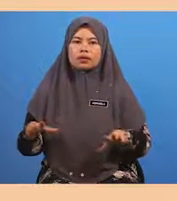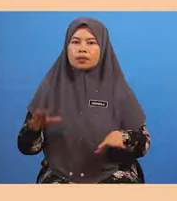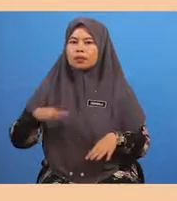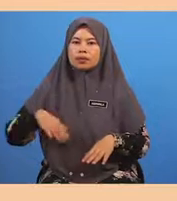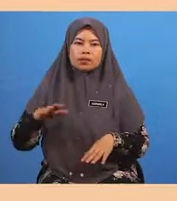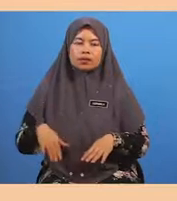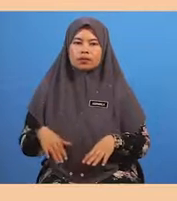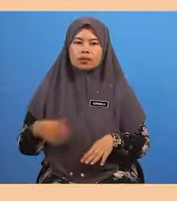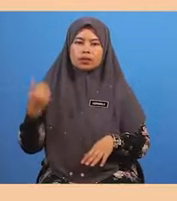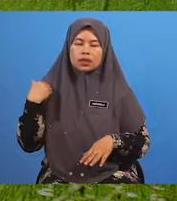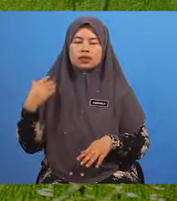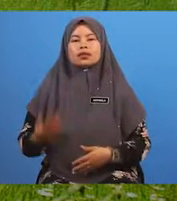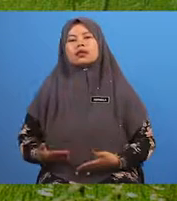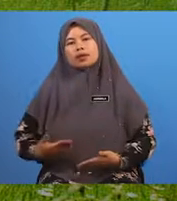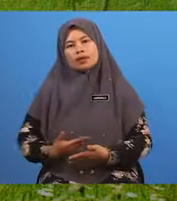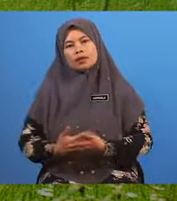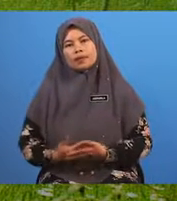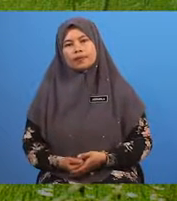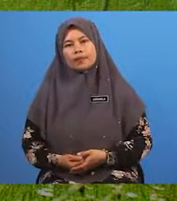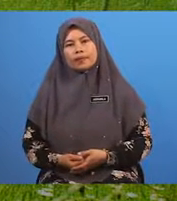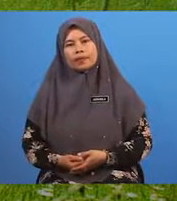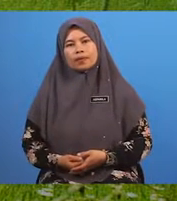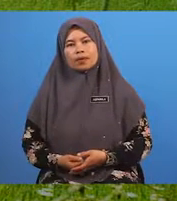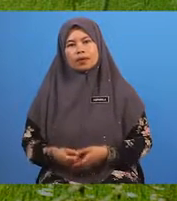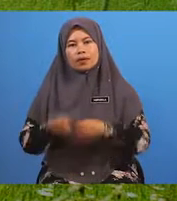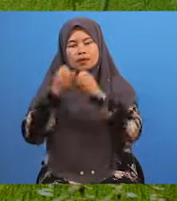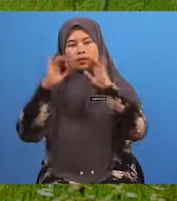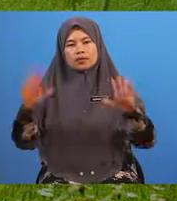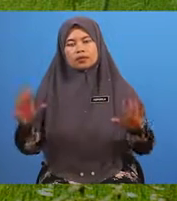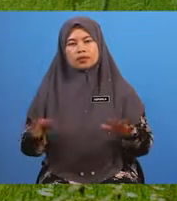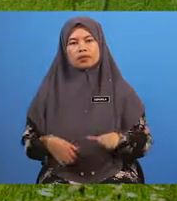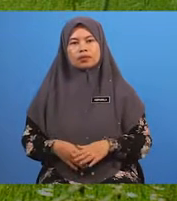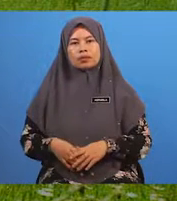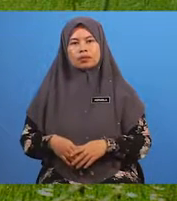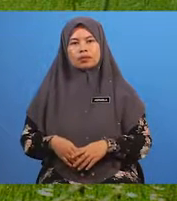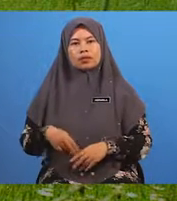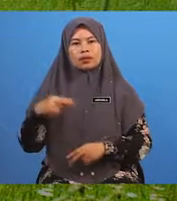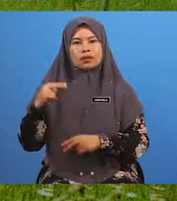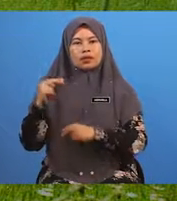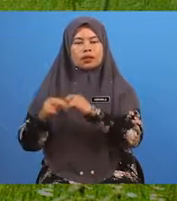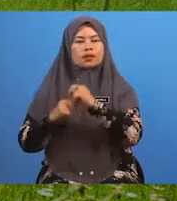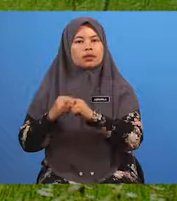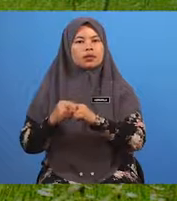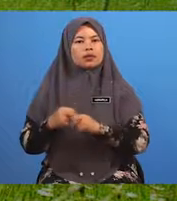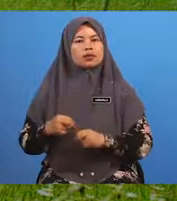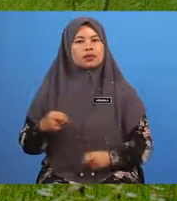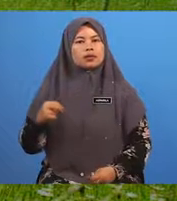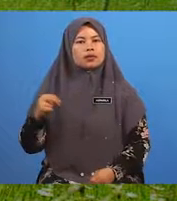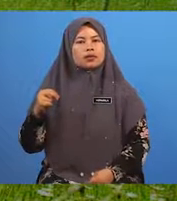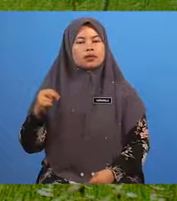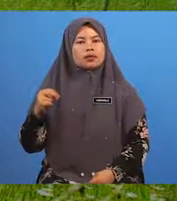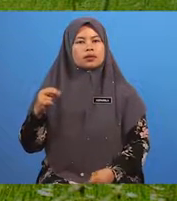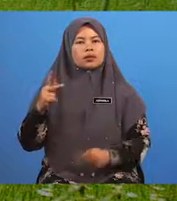anak. Di sini, jelaslah bahawa nilai sivik kasih sayang begitu tinggi nilainya dalam Islam